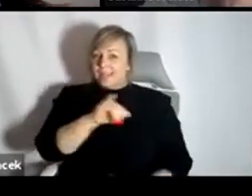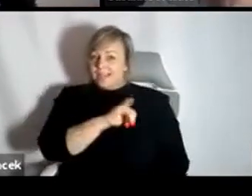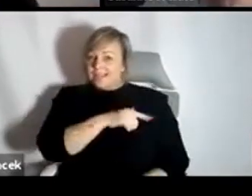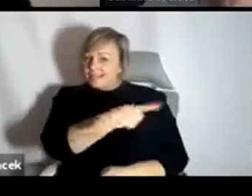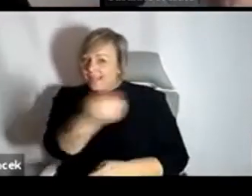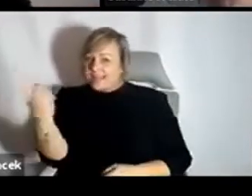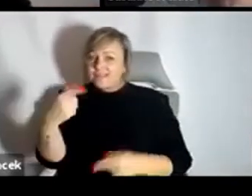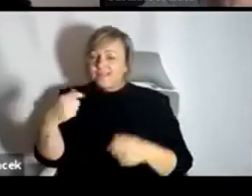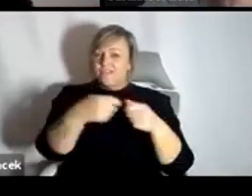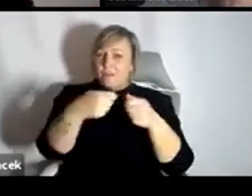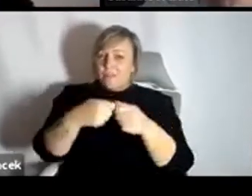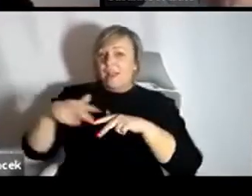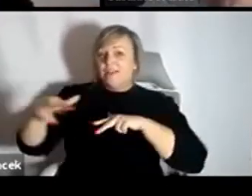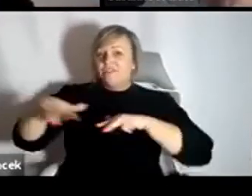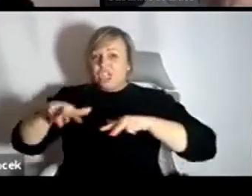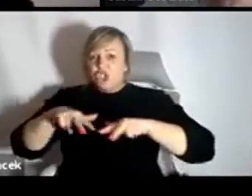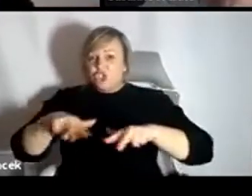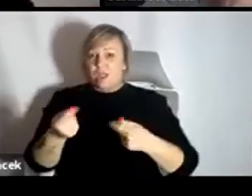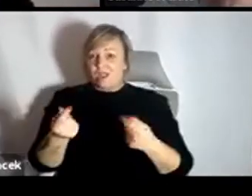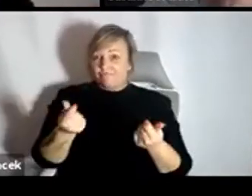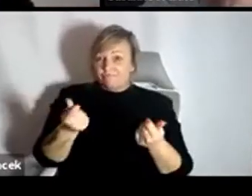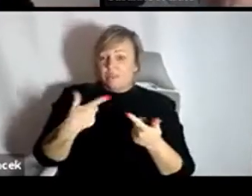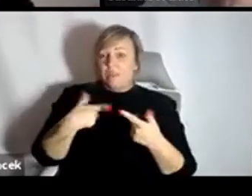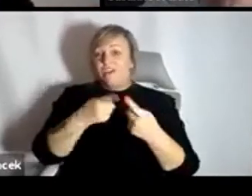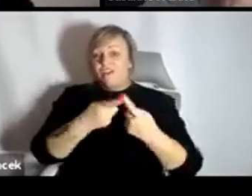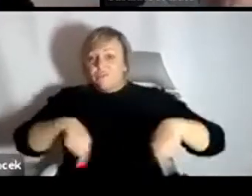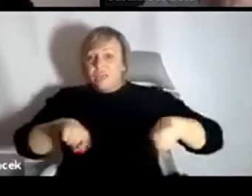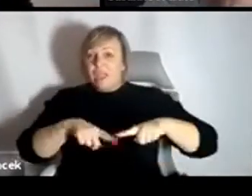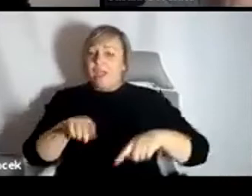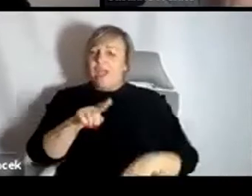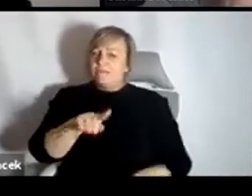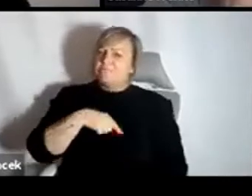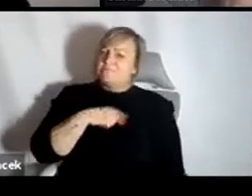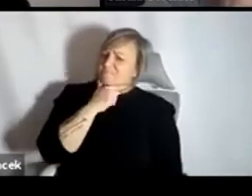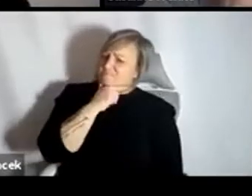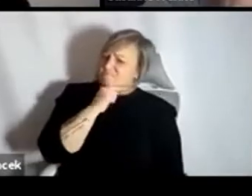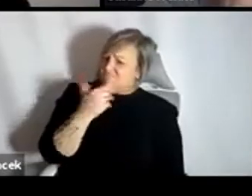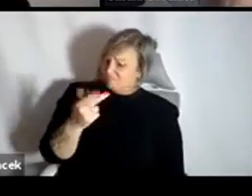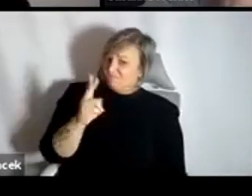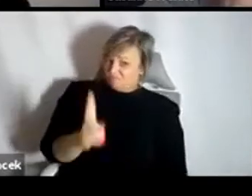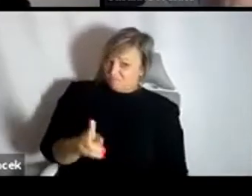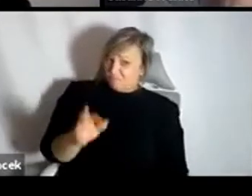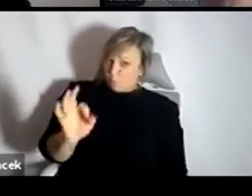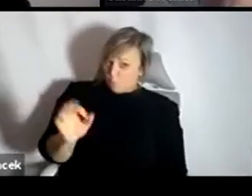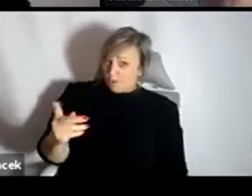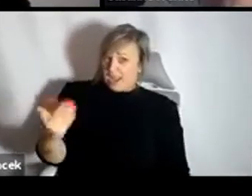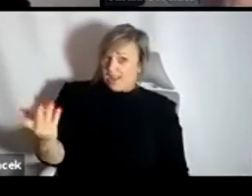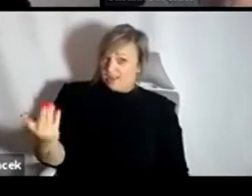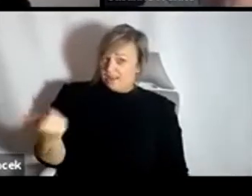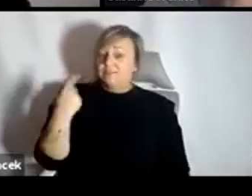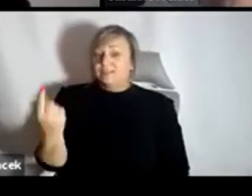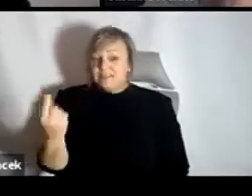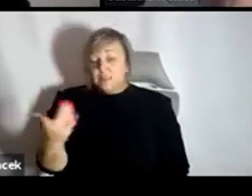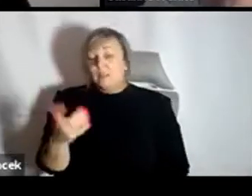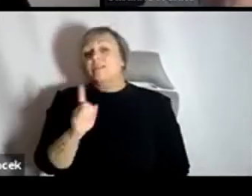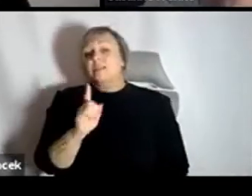Verbände, der Wirtschaft und der Vereine kritisch hinterfragen und nach Ansätzen suchen, wie die